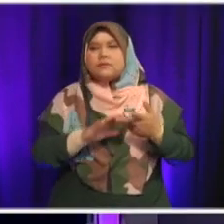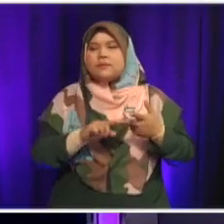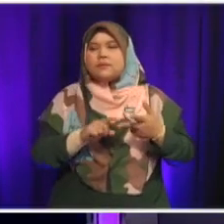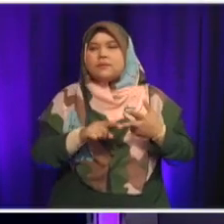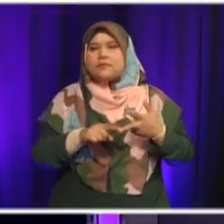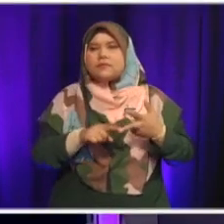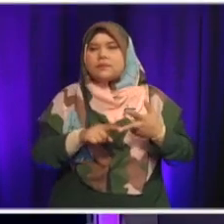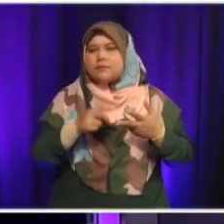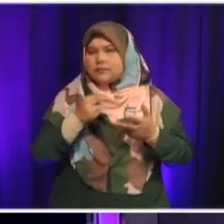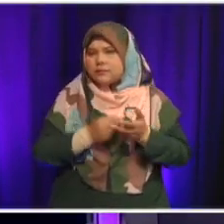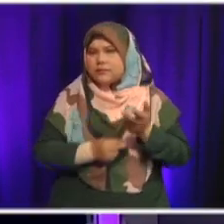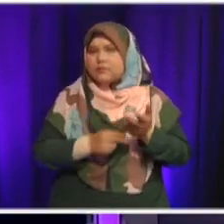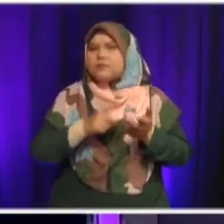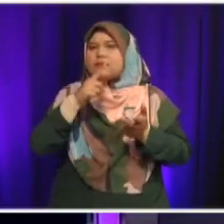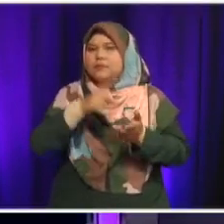1